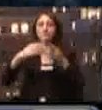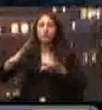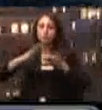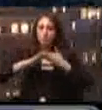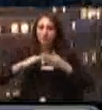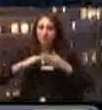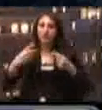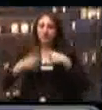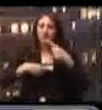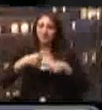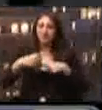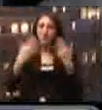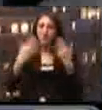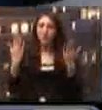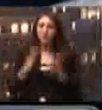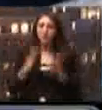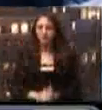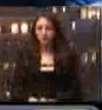ويكتر